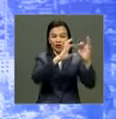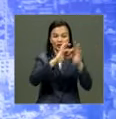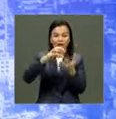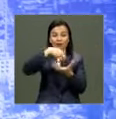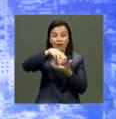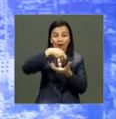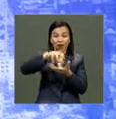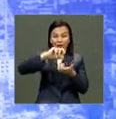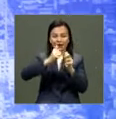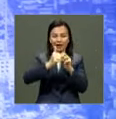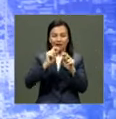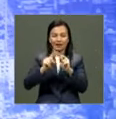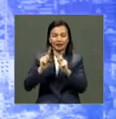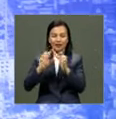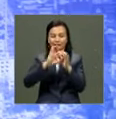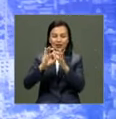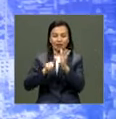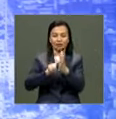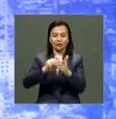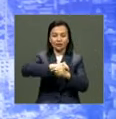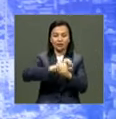จากทำเนียบรัฐบาลค่ะวันนี้นอกจากประเด็นเรื่องของสถานการณ์ไวรัสคอวี19